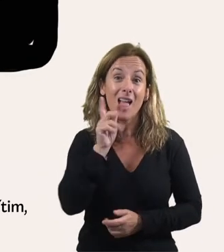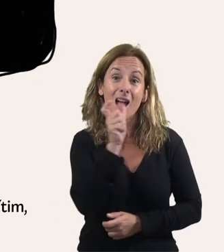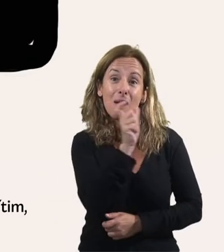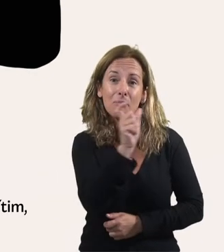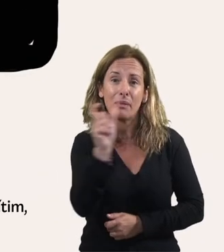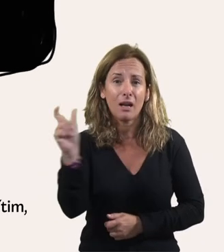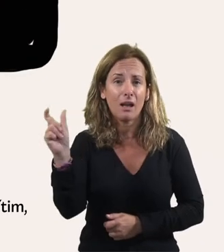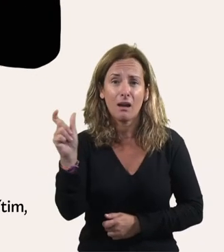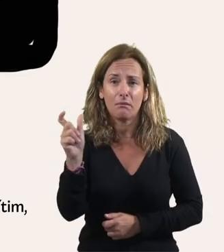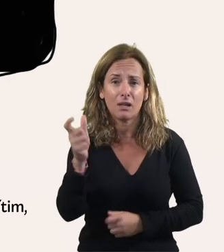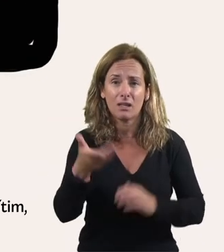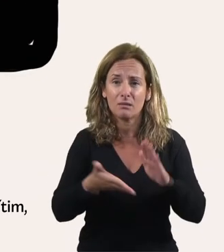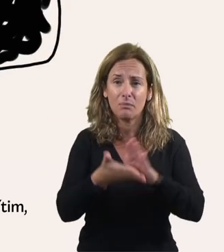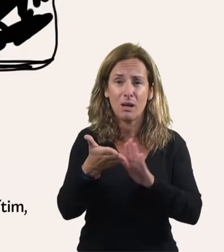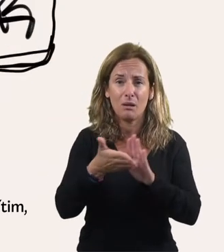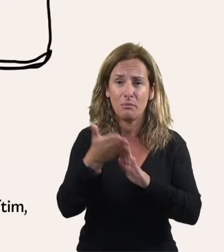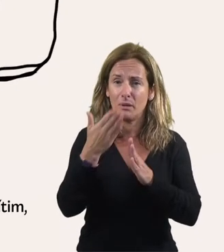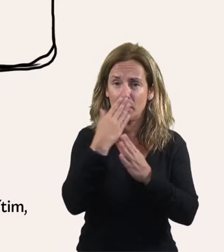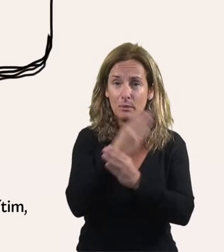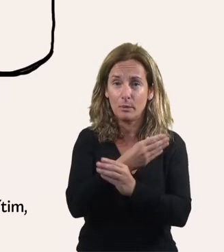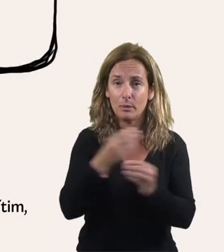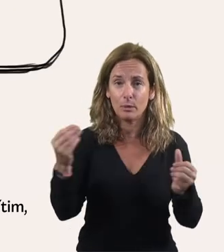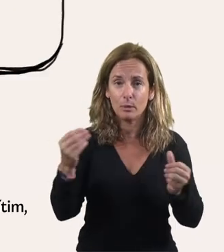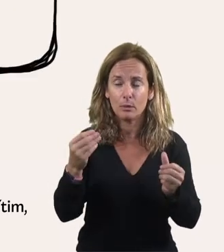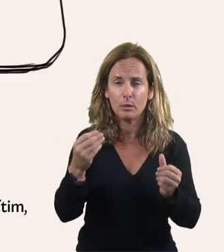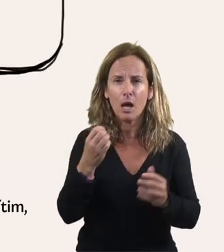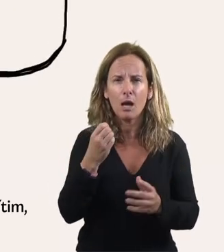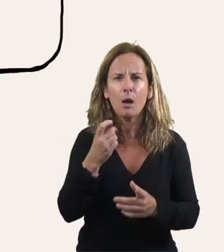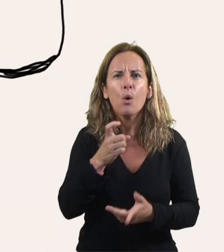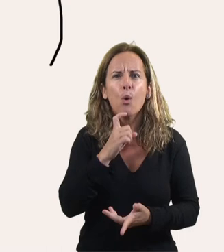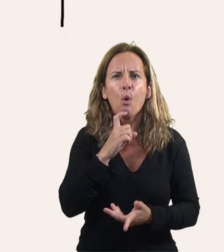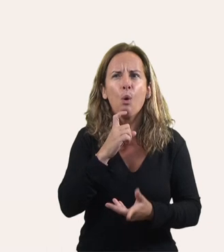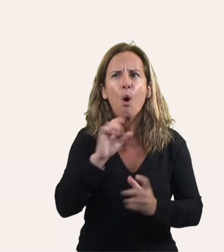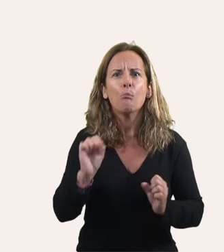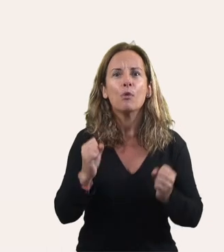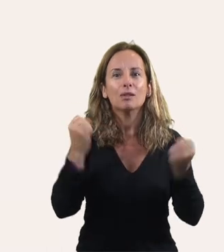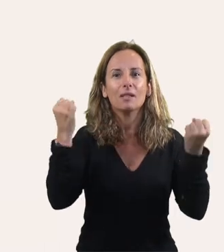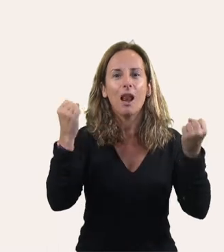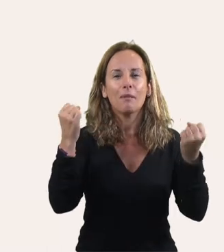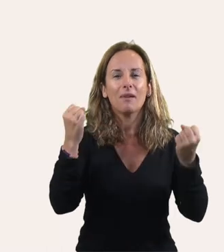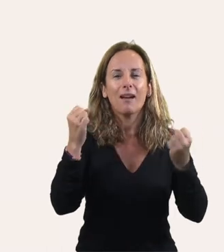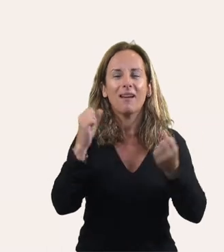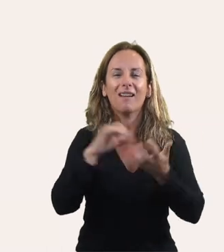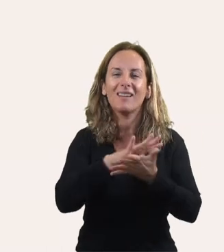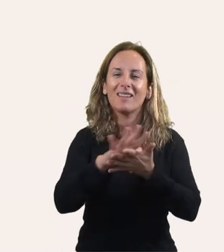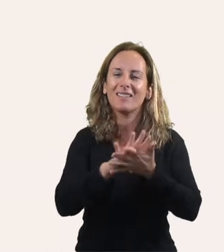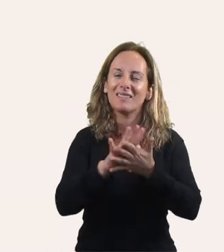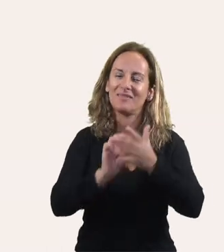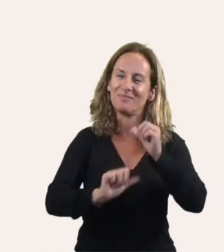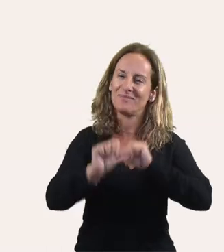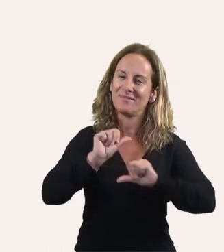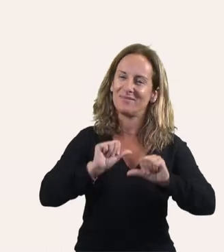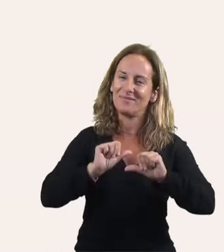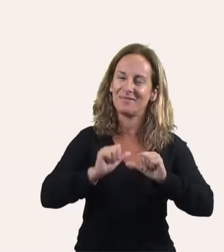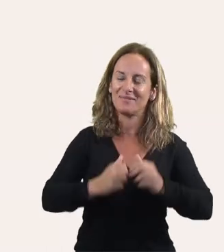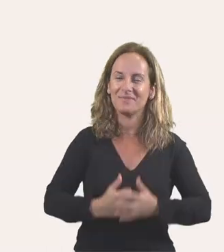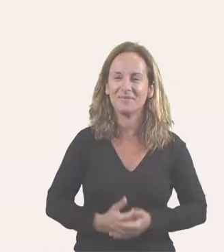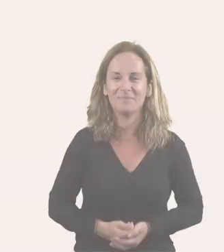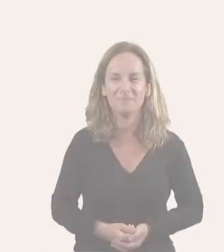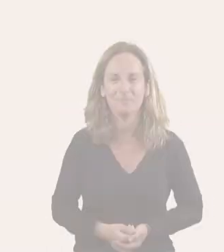part del patrimoni marítim, s'està perdent. Contribueix a mantenir-lo viu.